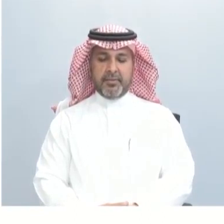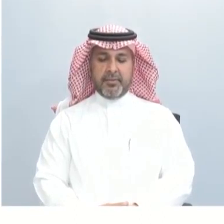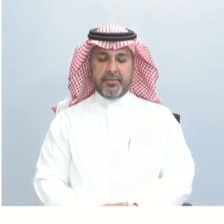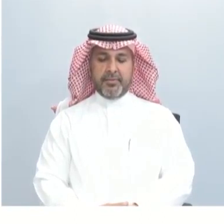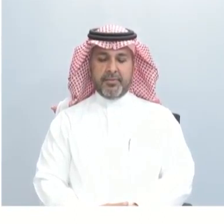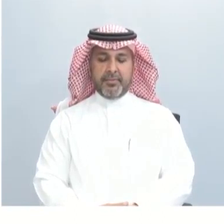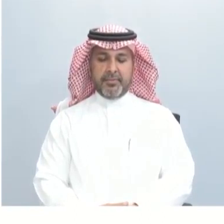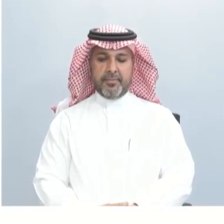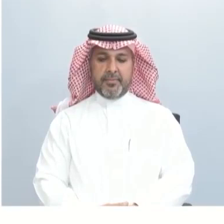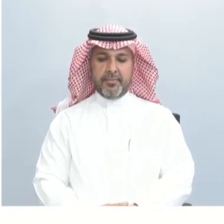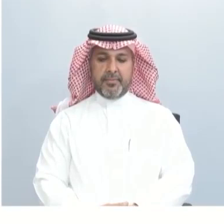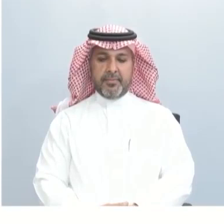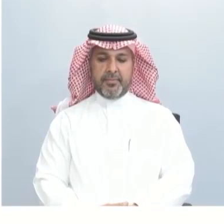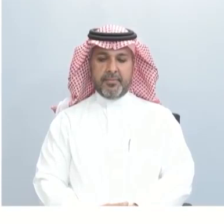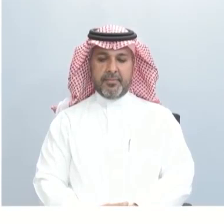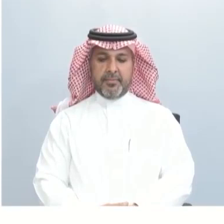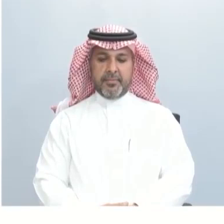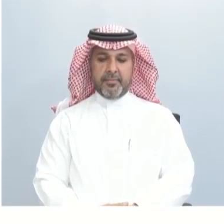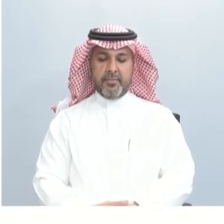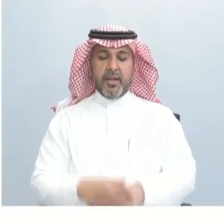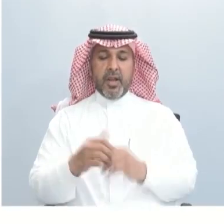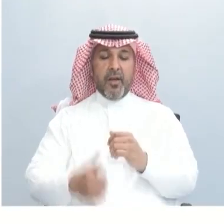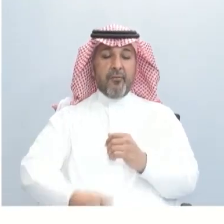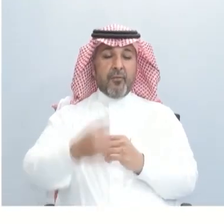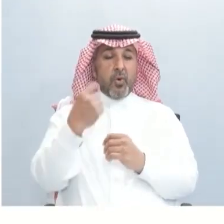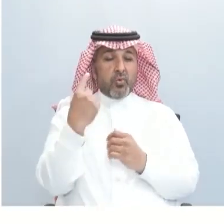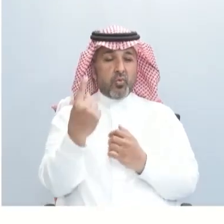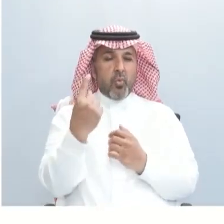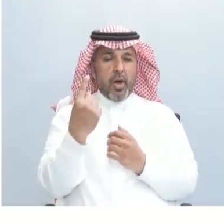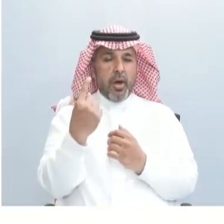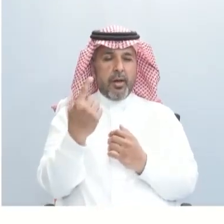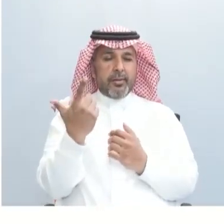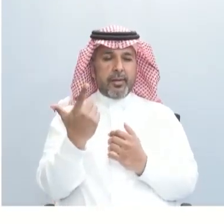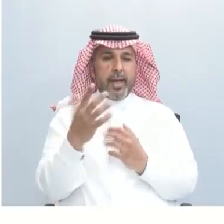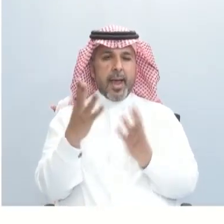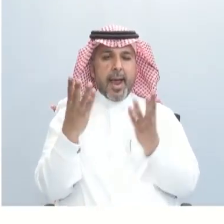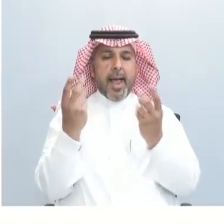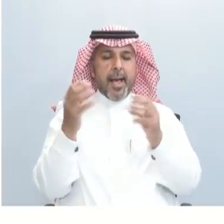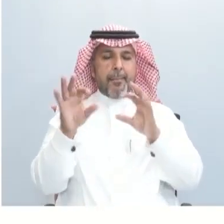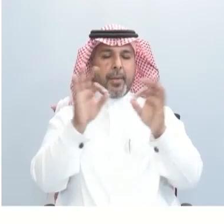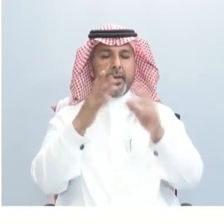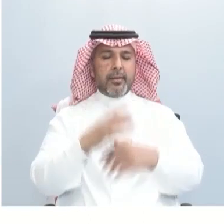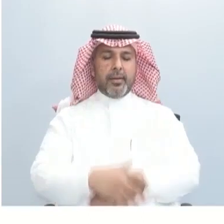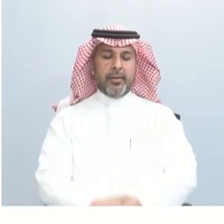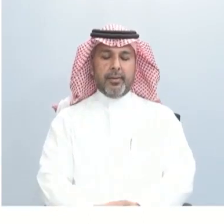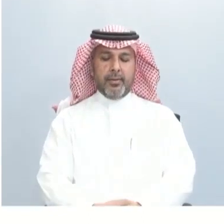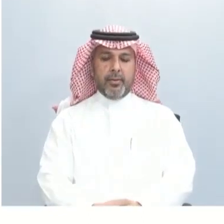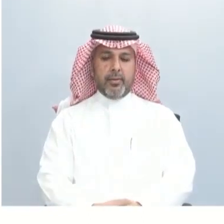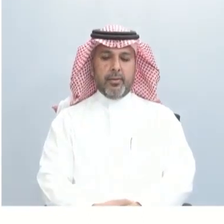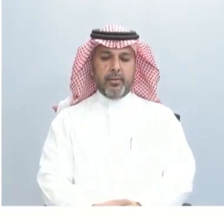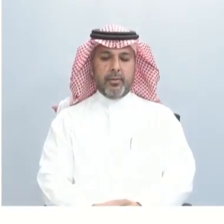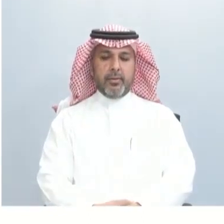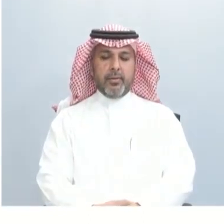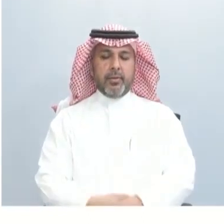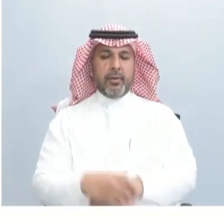الجوائز اما اذا فاز المتسابق في مرحله واحده فان اي من الجوائز الخمس يمكنه اختيارها اذا فاز في مرحلتين